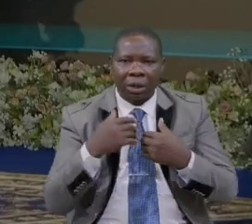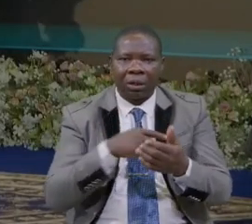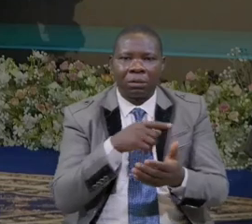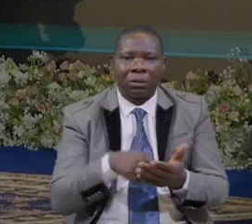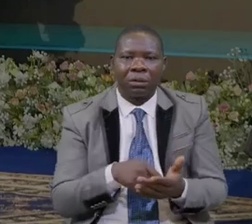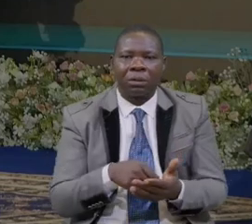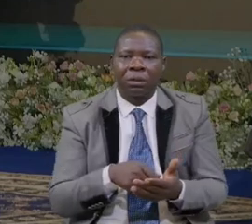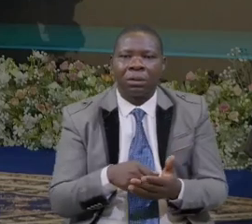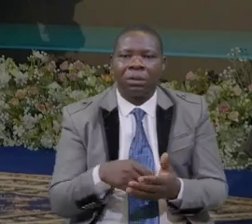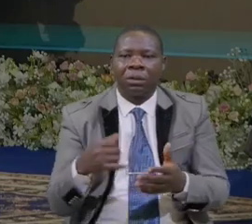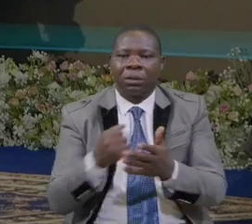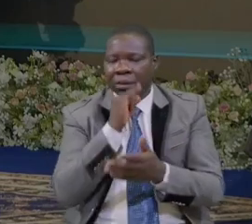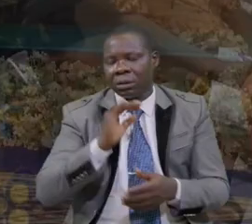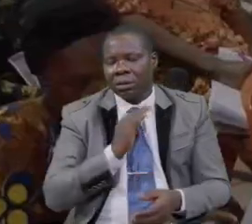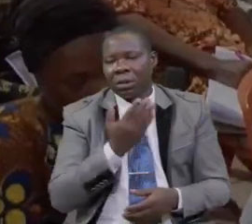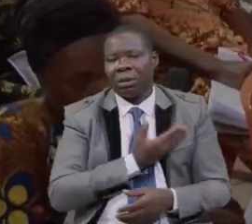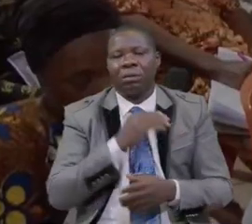C'est notre répétiteur